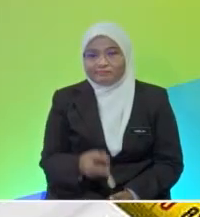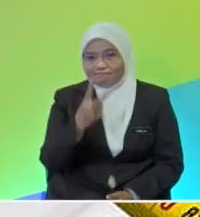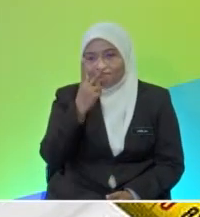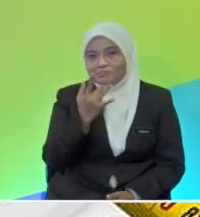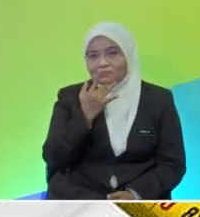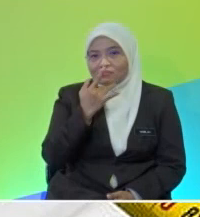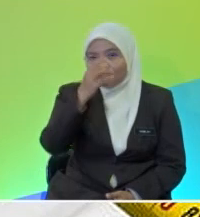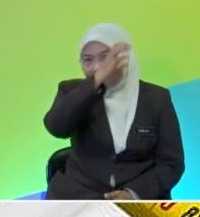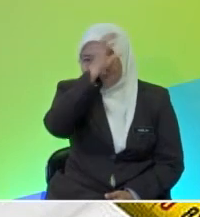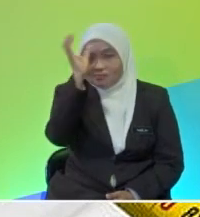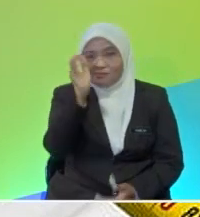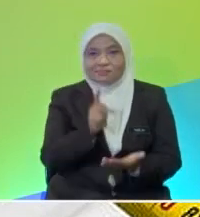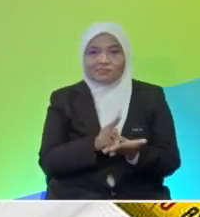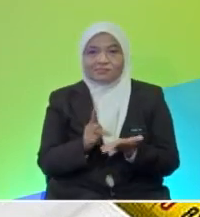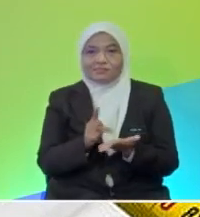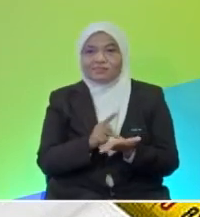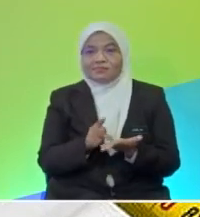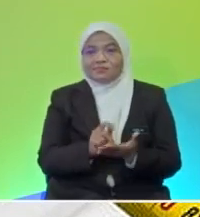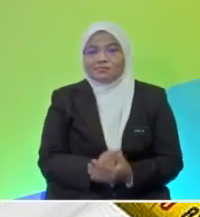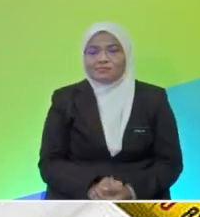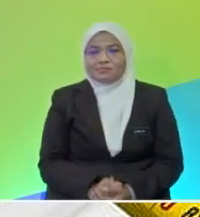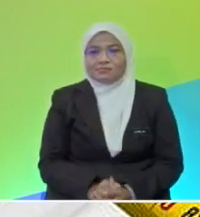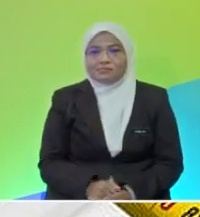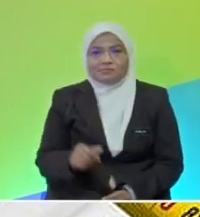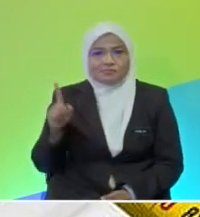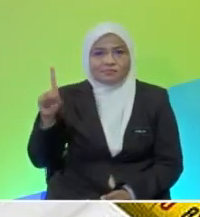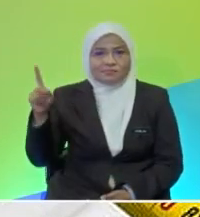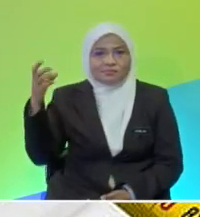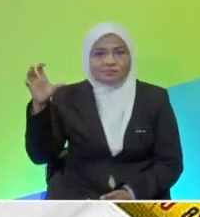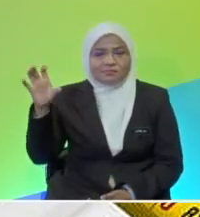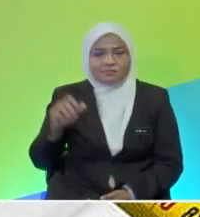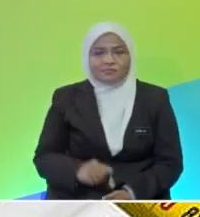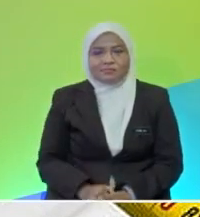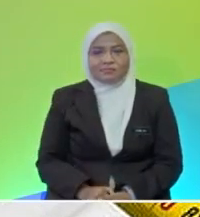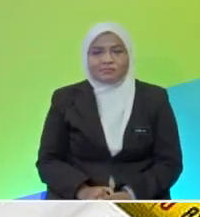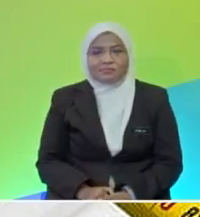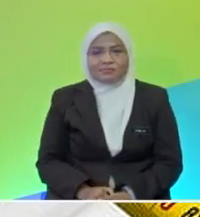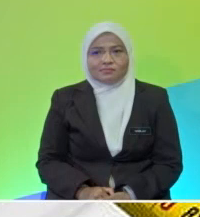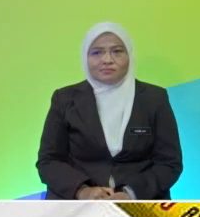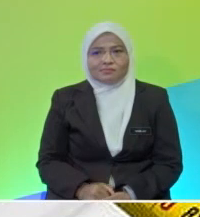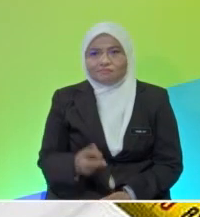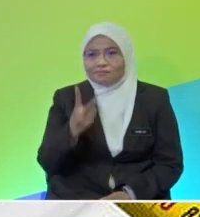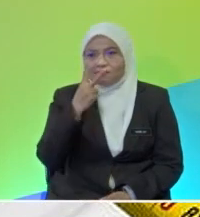saya dapat 110 puluhan 995